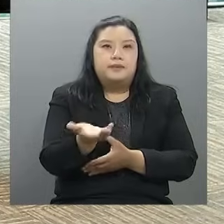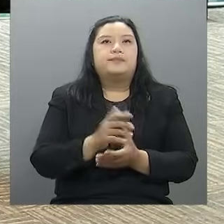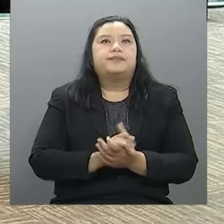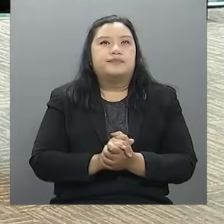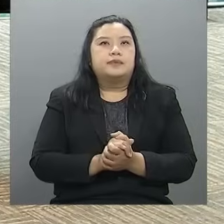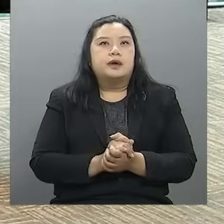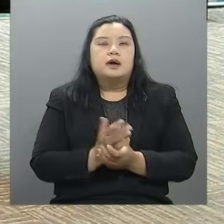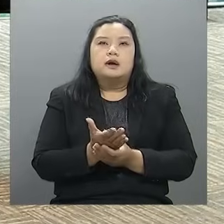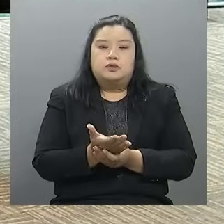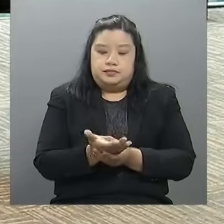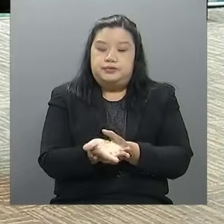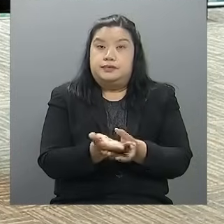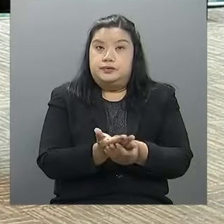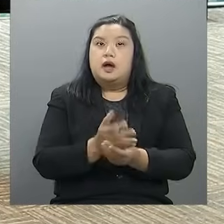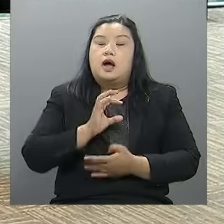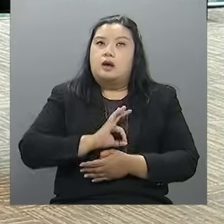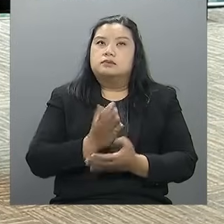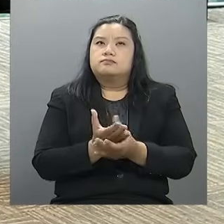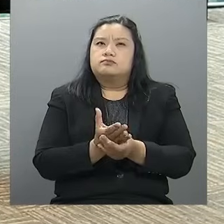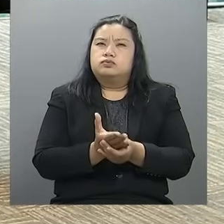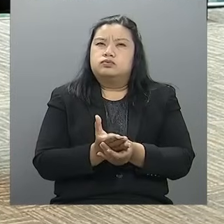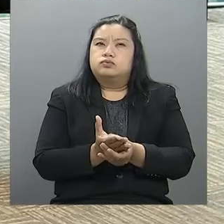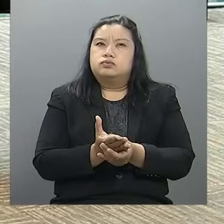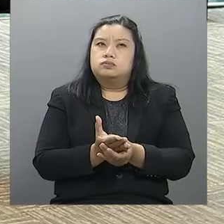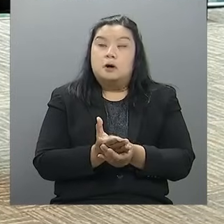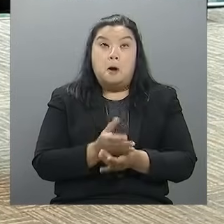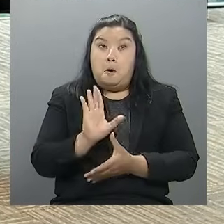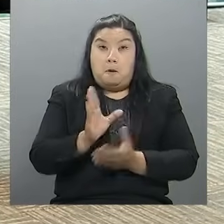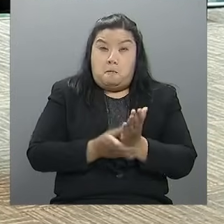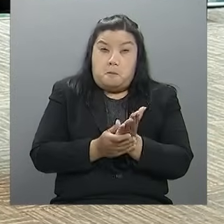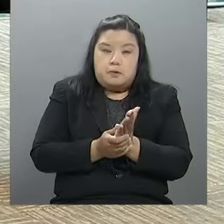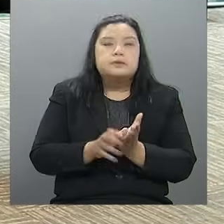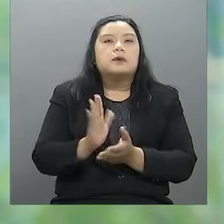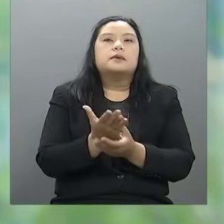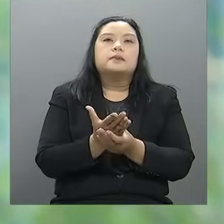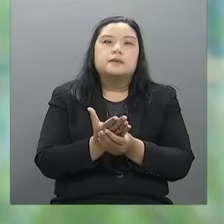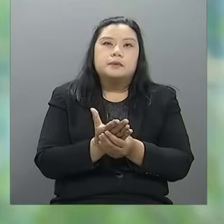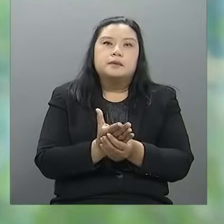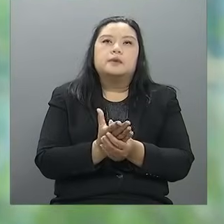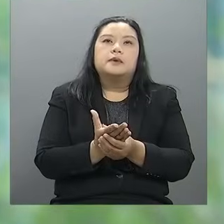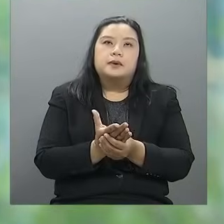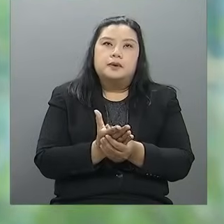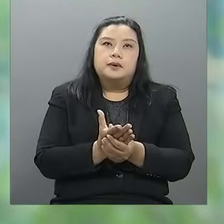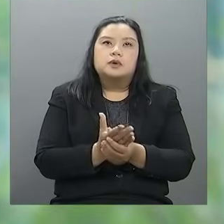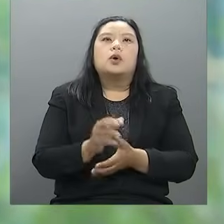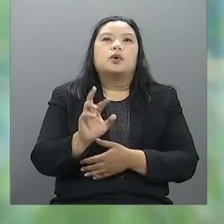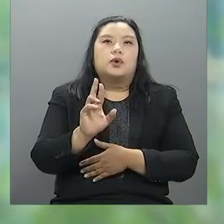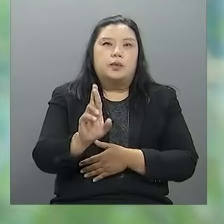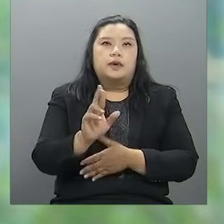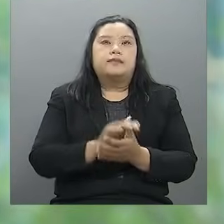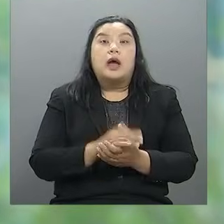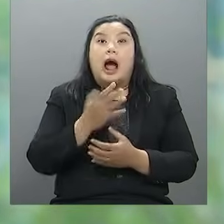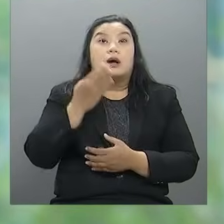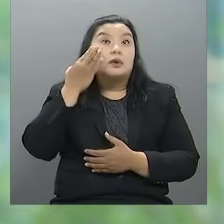งดหนอยนิ้งๆ นิงอยู่ใหนานไม่ต้องไปหนวดครึง หออะไรถ้เปิดแถวนี้เราครึงไม่ได้ ขัยี่ไม่ได้เพาะวฉทำให้จ.พระสะตาง green